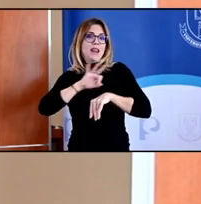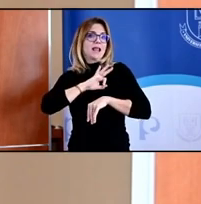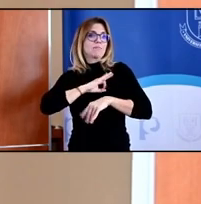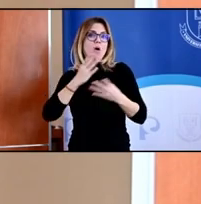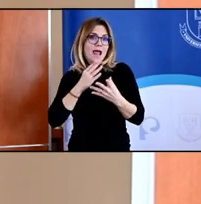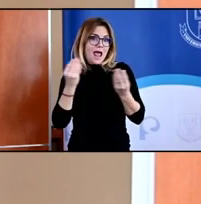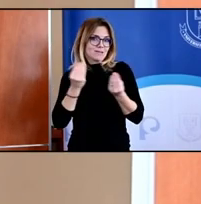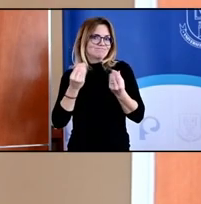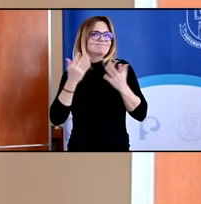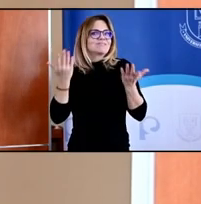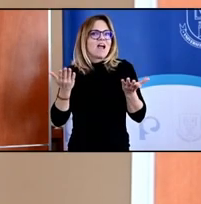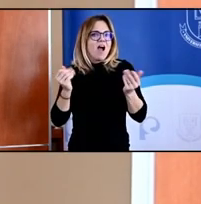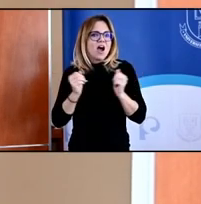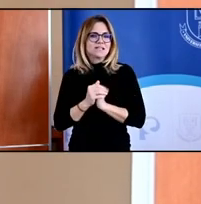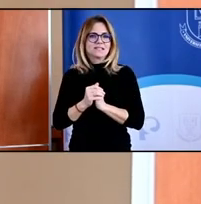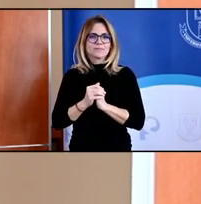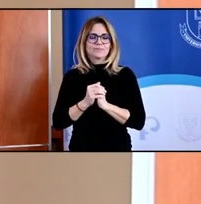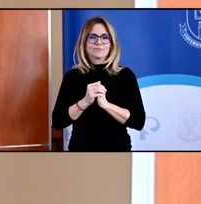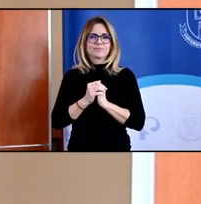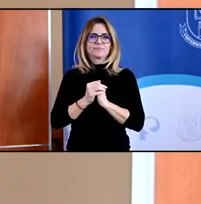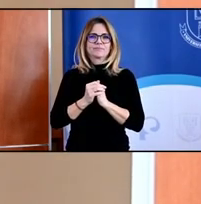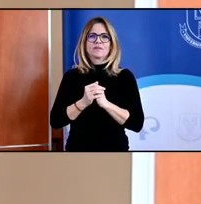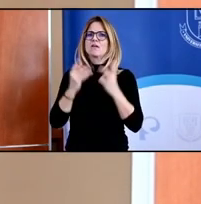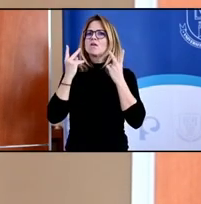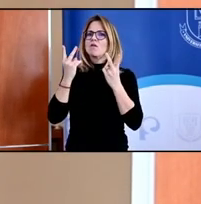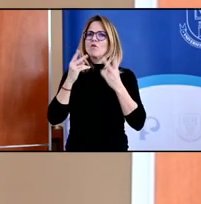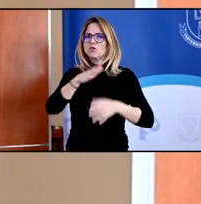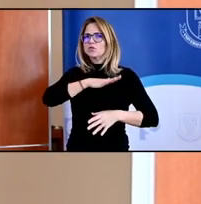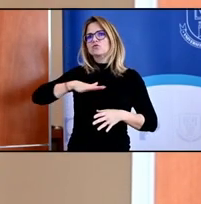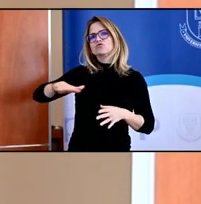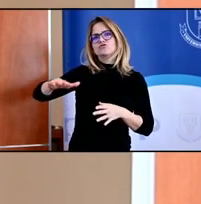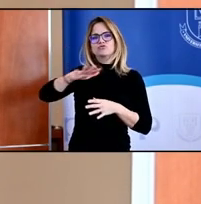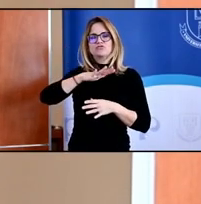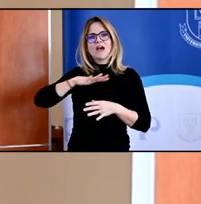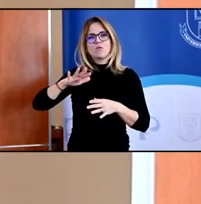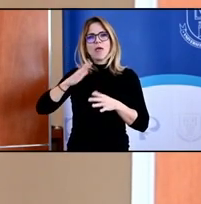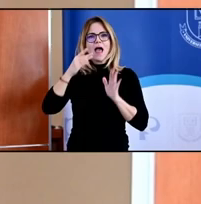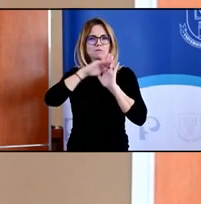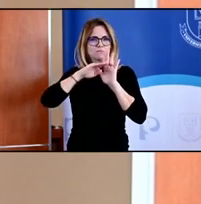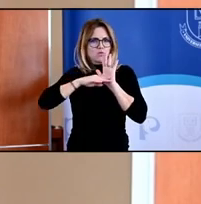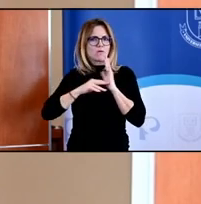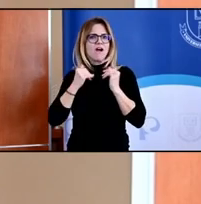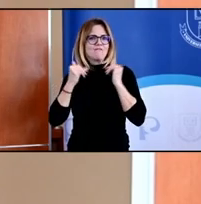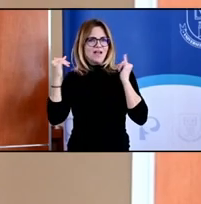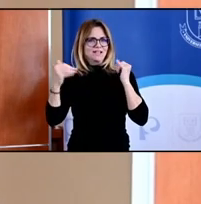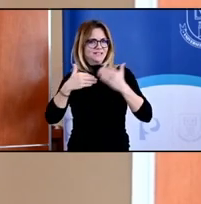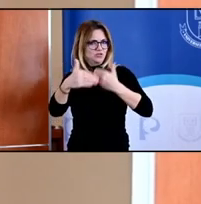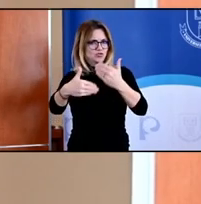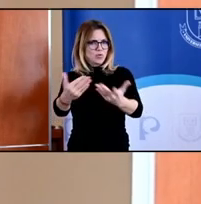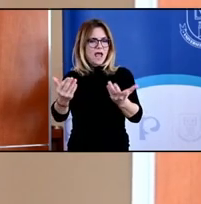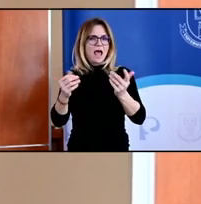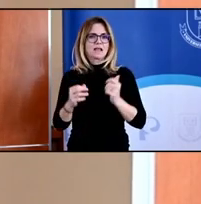rátérhetek itt is ez is egy nagyon fontos terület volt a programfejlesztésnél